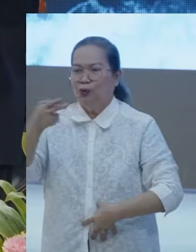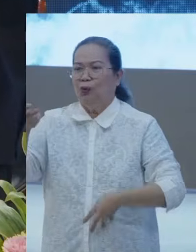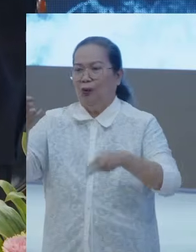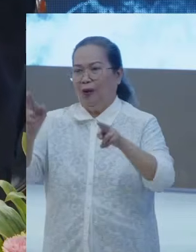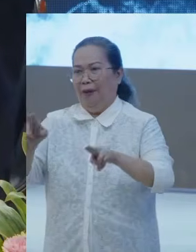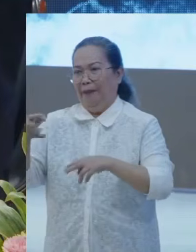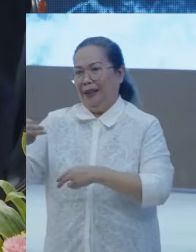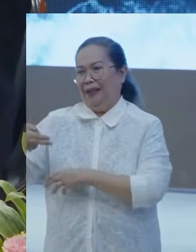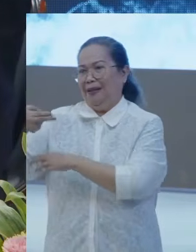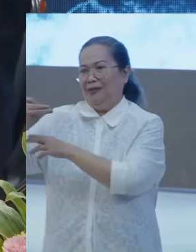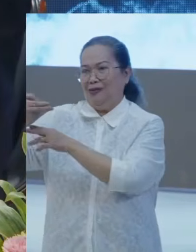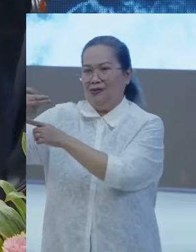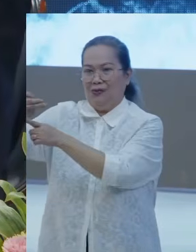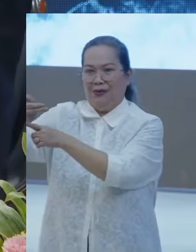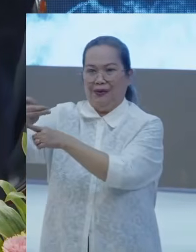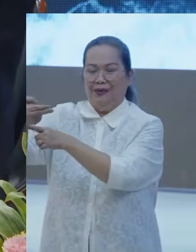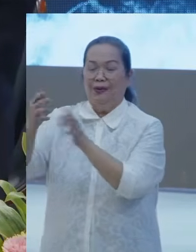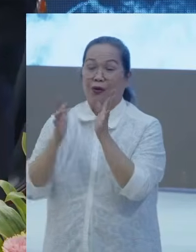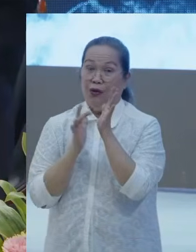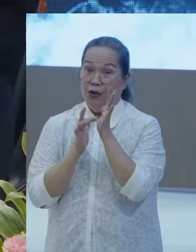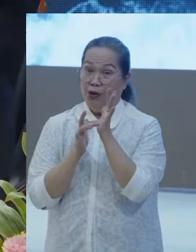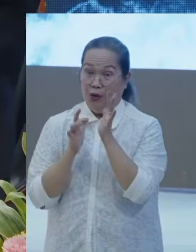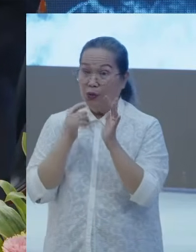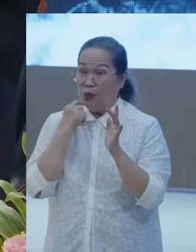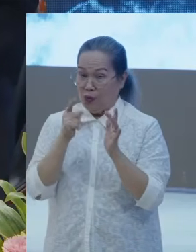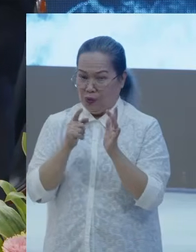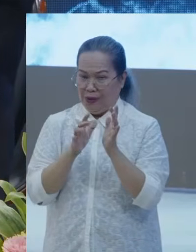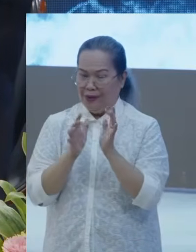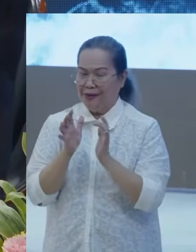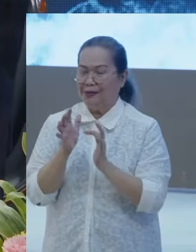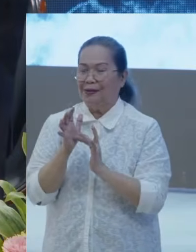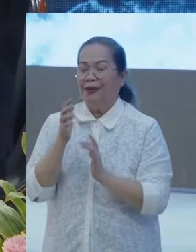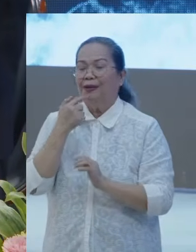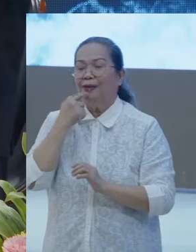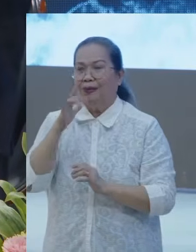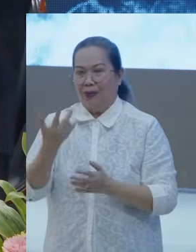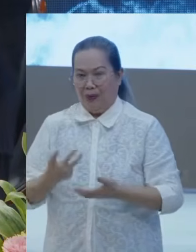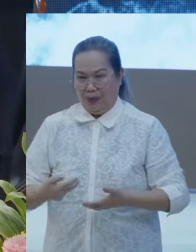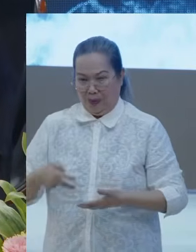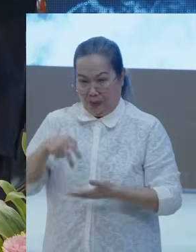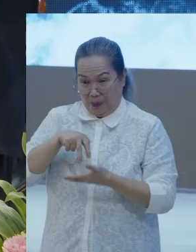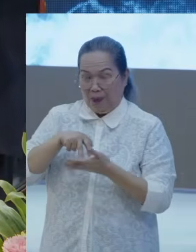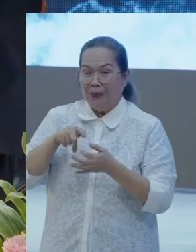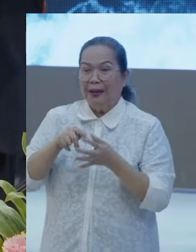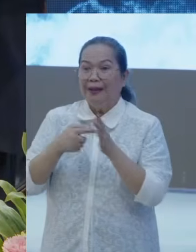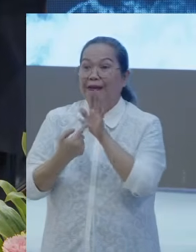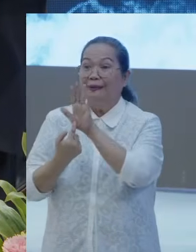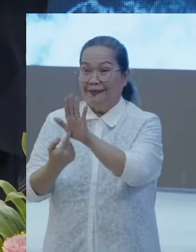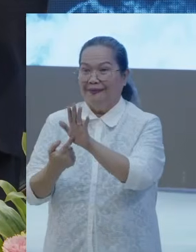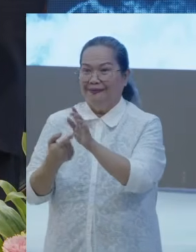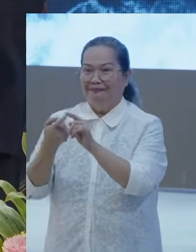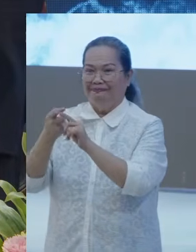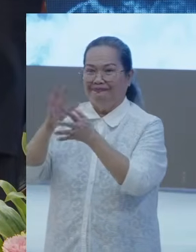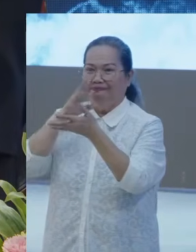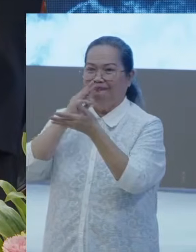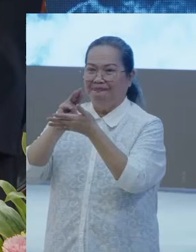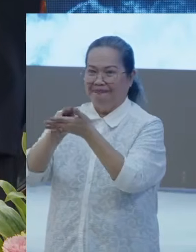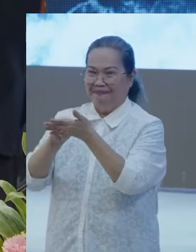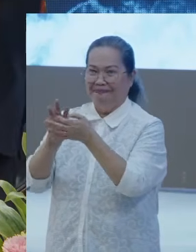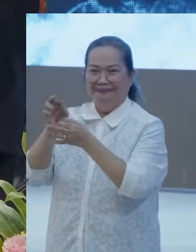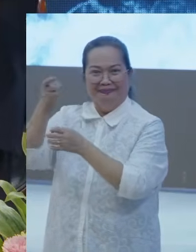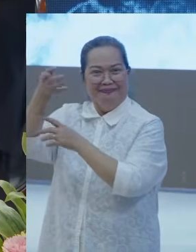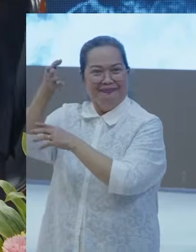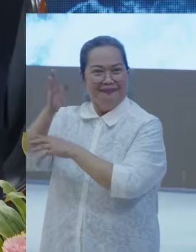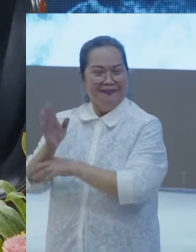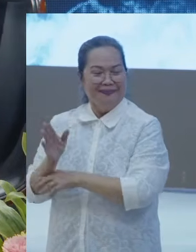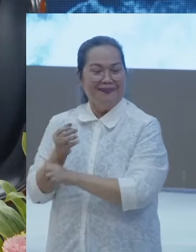Ang pagkabuhay na muli ni Jonah ay patunay na ang kanyang mensahe ay galing sa Diyos. Nung siya ay niligtas ng